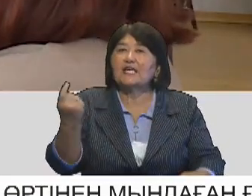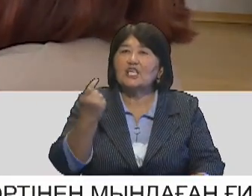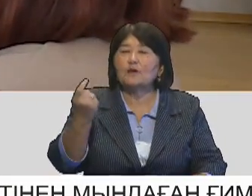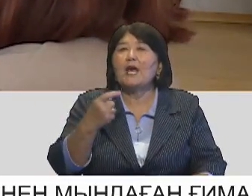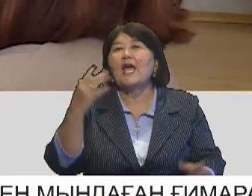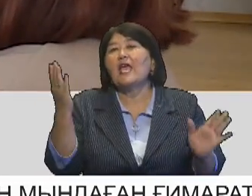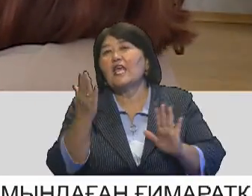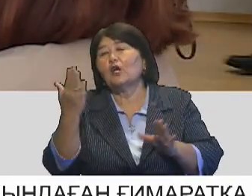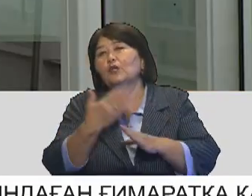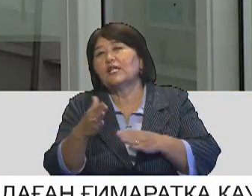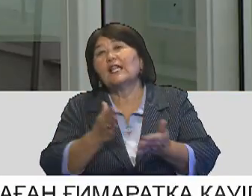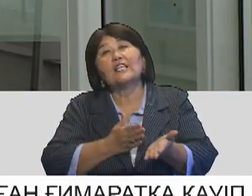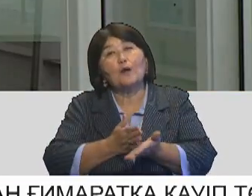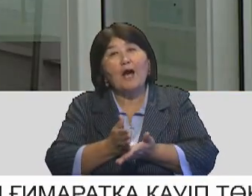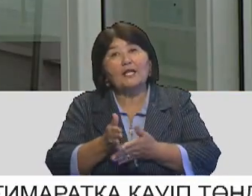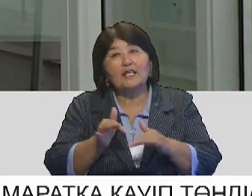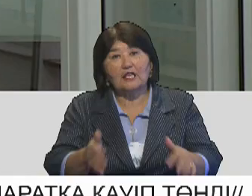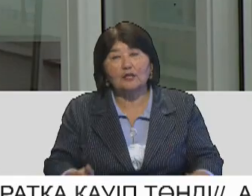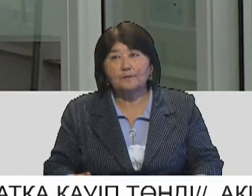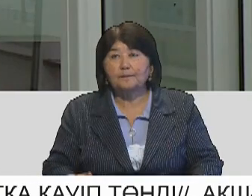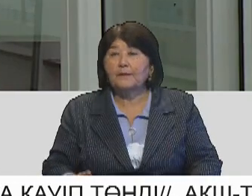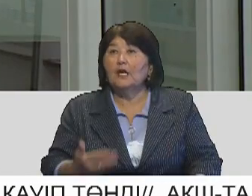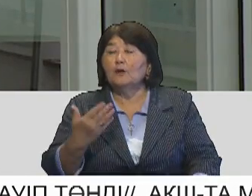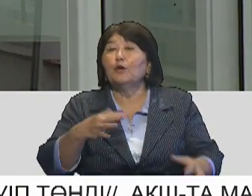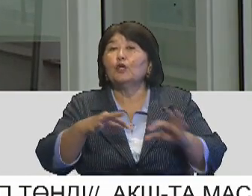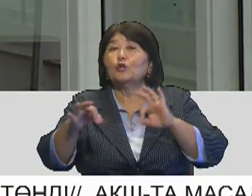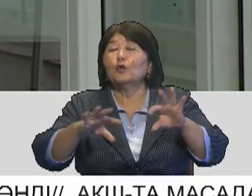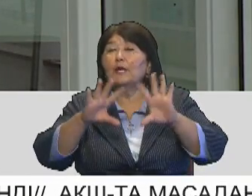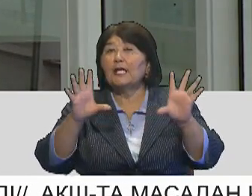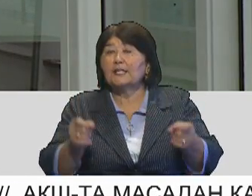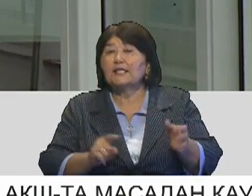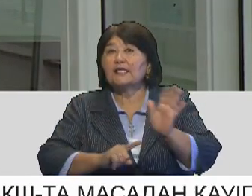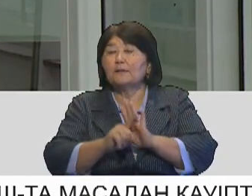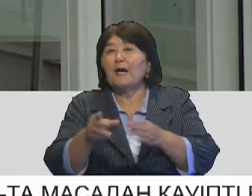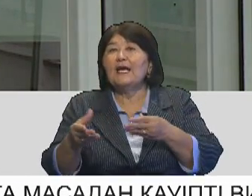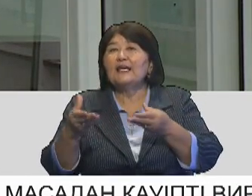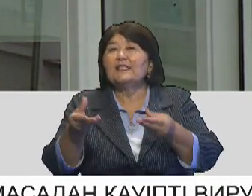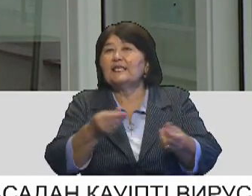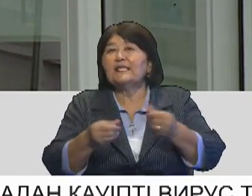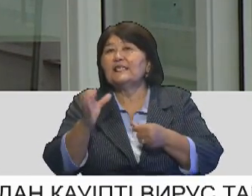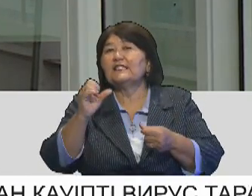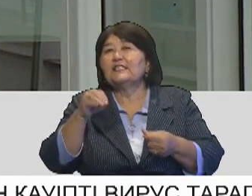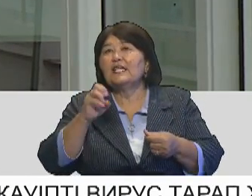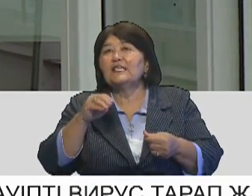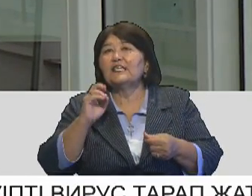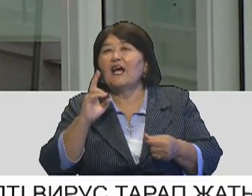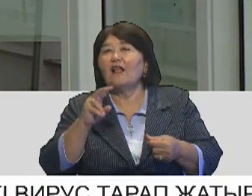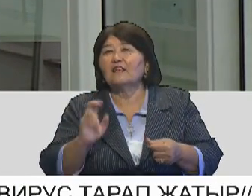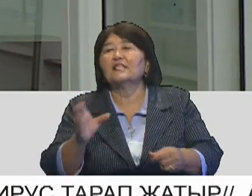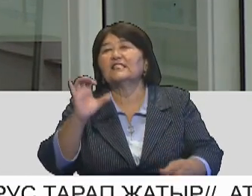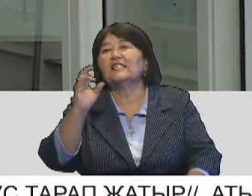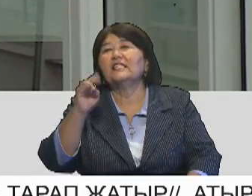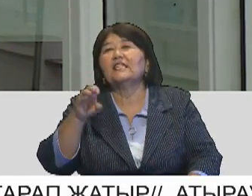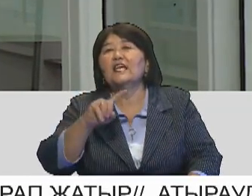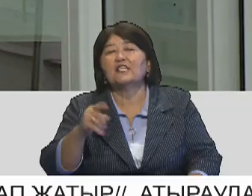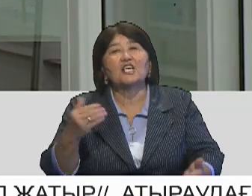экология салаларына бағытталған. Енді бұл жобалардың негізіне келетін болсақ, жаңа синтетикалық, органикалық синтез жүргізу арқылы соның негізінде